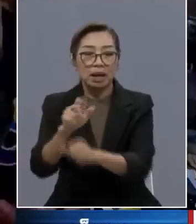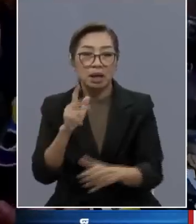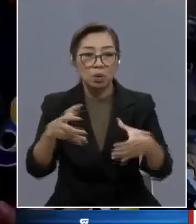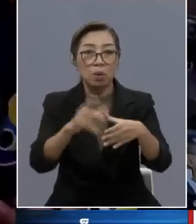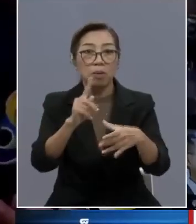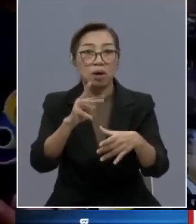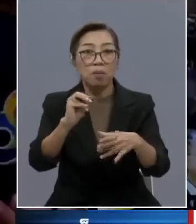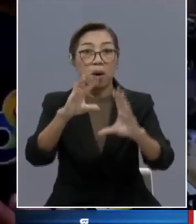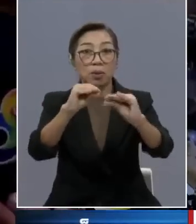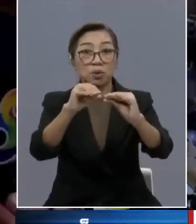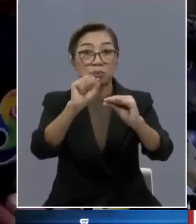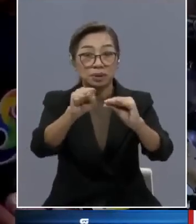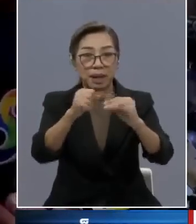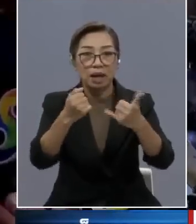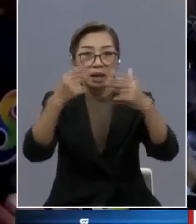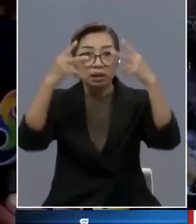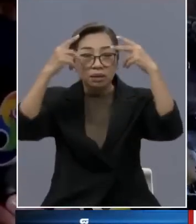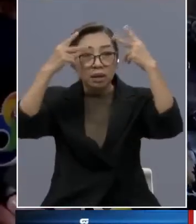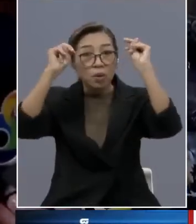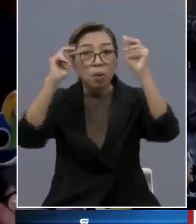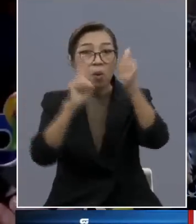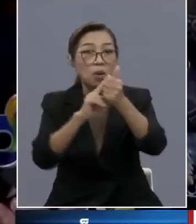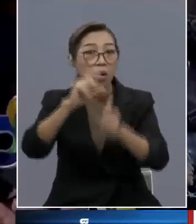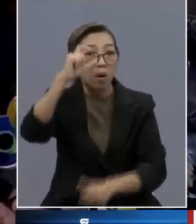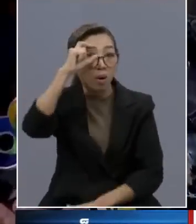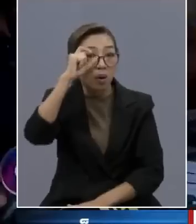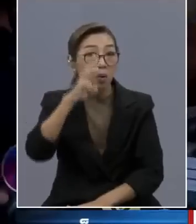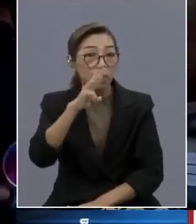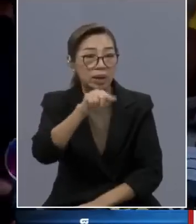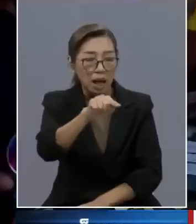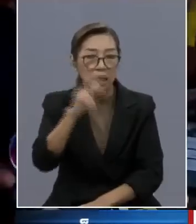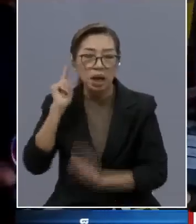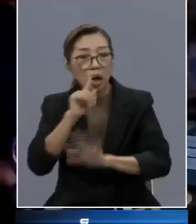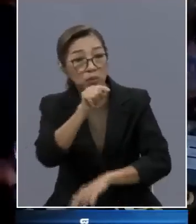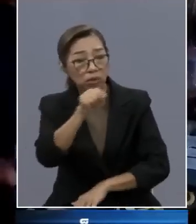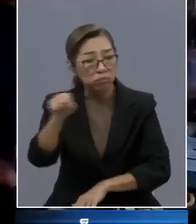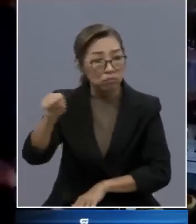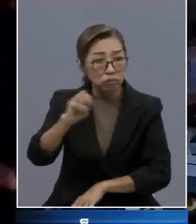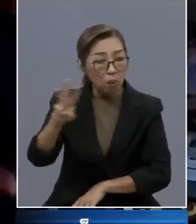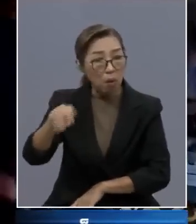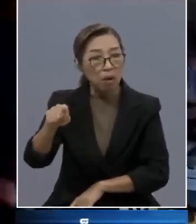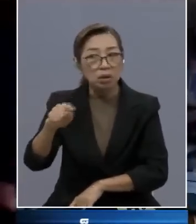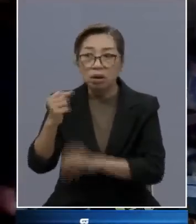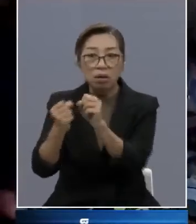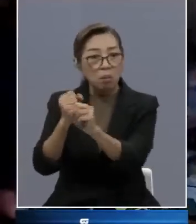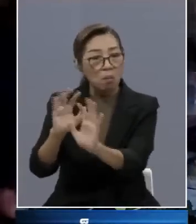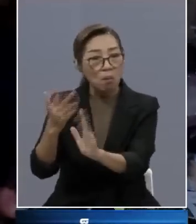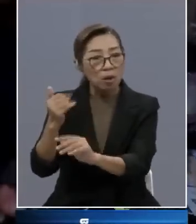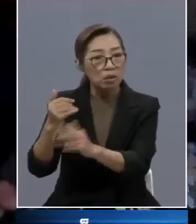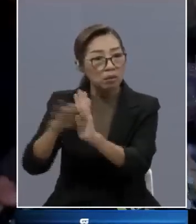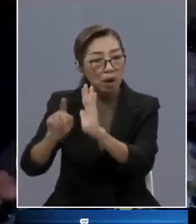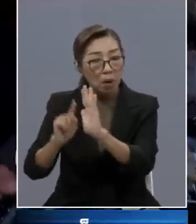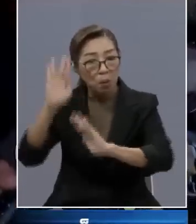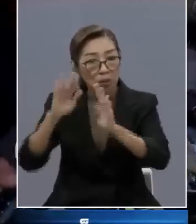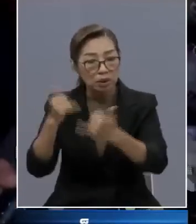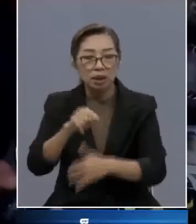องวิษณุนะท่านก็บอกว่า5ปีเนี่ยมันถึงพฤษภาคม67ที่สว.จะโหวตได้แต่ถ้าหลังจากนั้นสว.หมดวาระไ